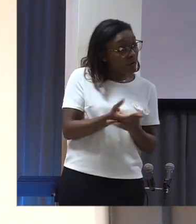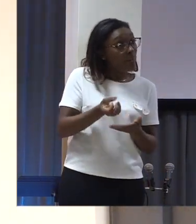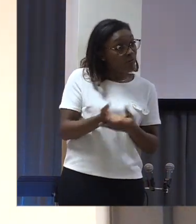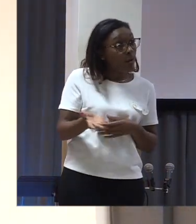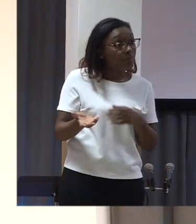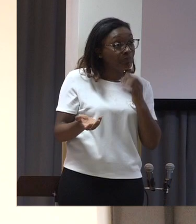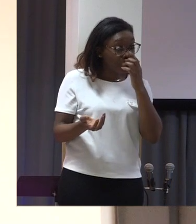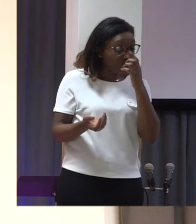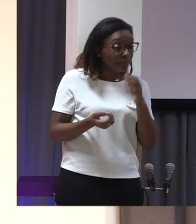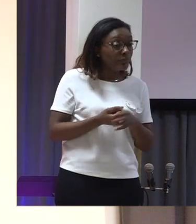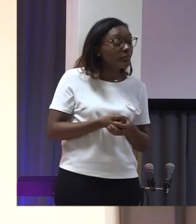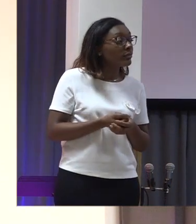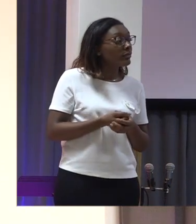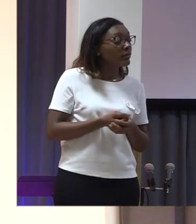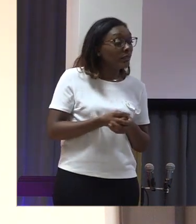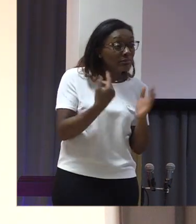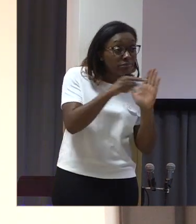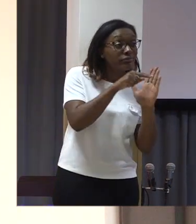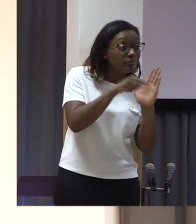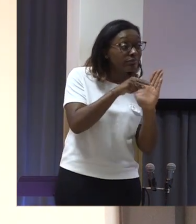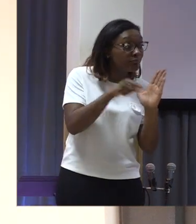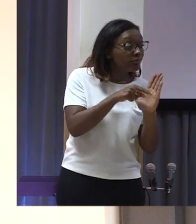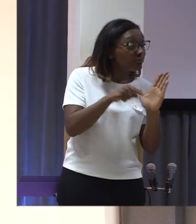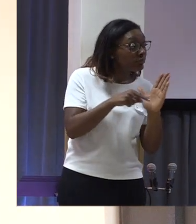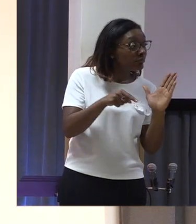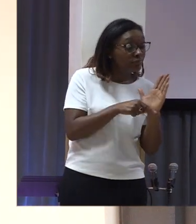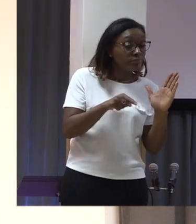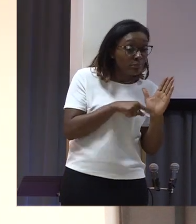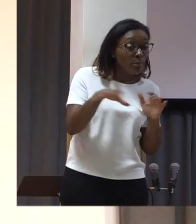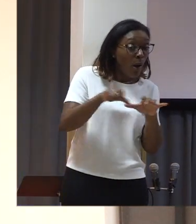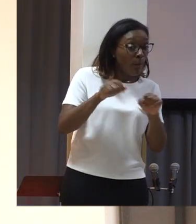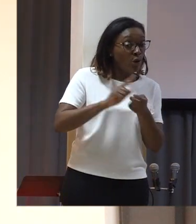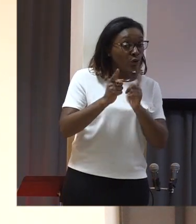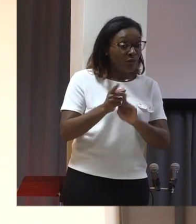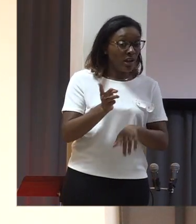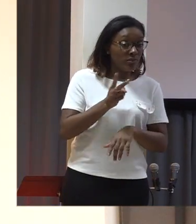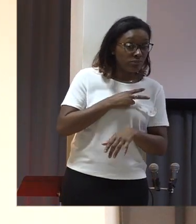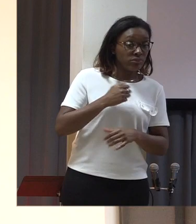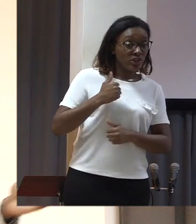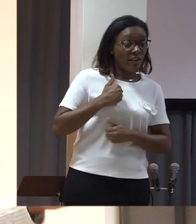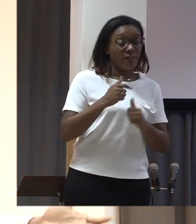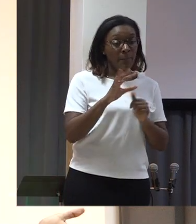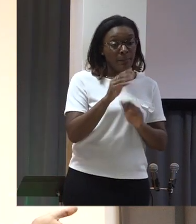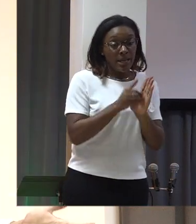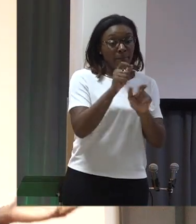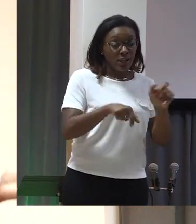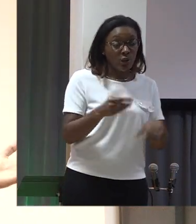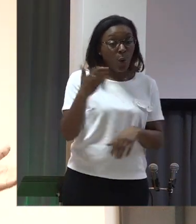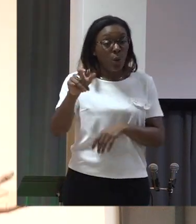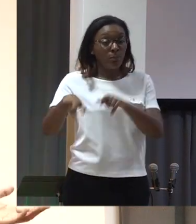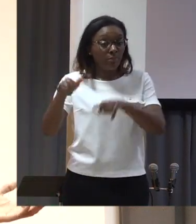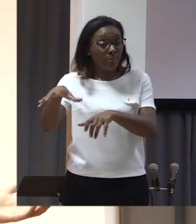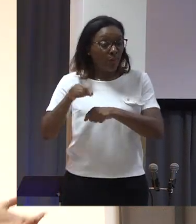choisira certains parmi eux pour en faire des officiers commandant de milliers de ses cinquantaines. Il prendra d'autres